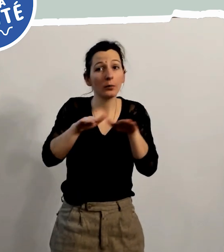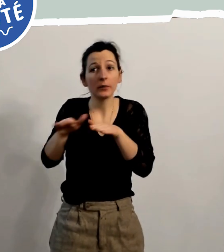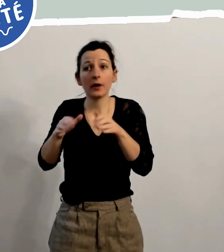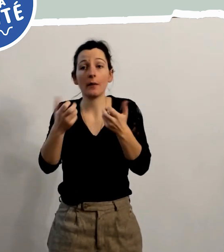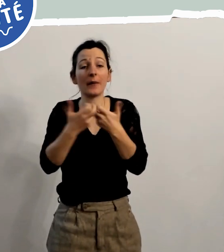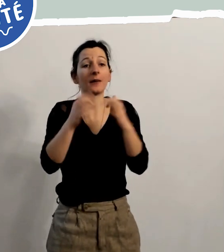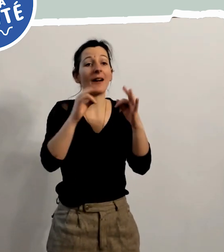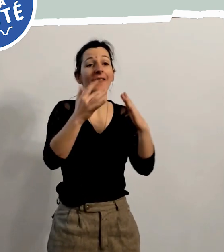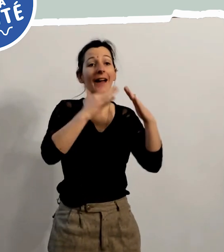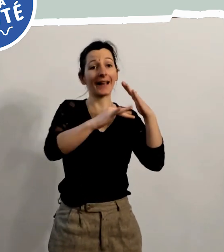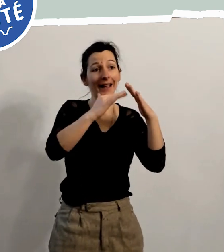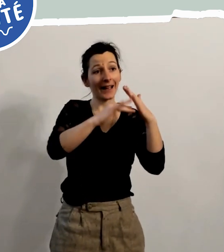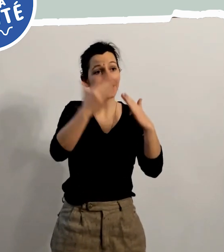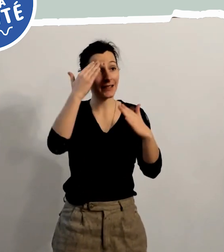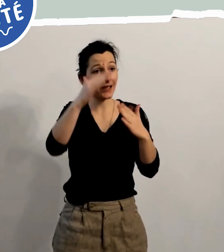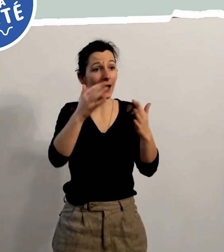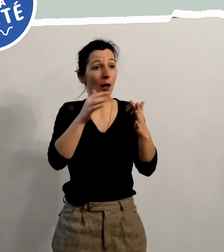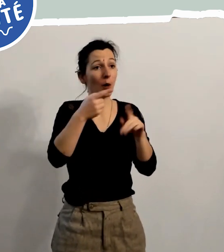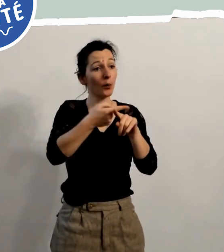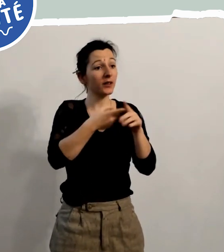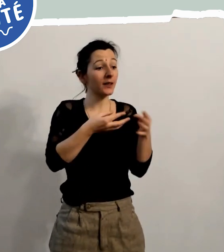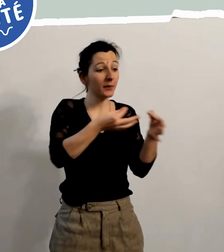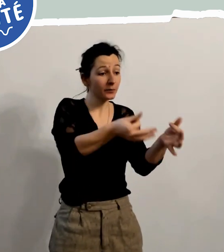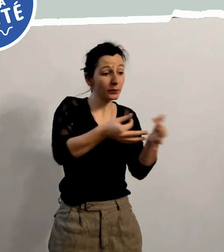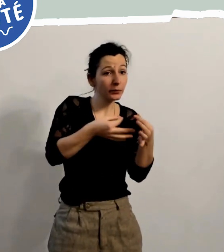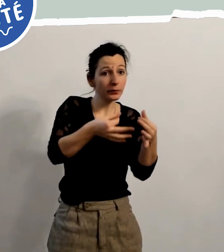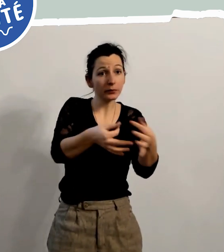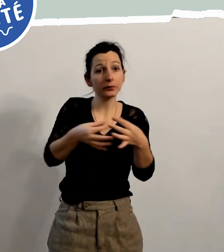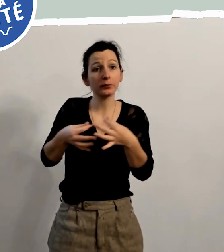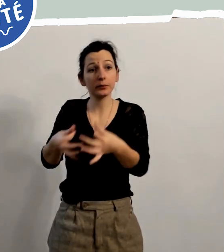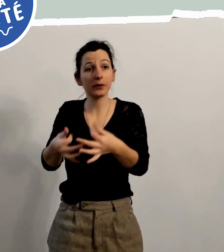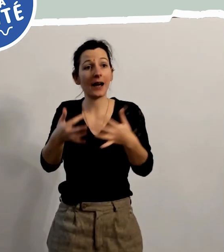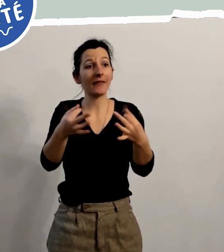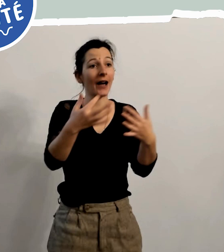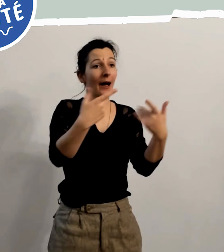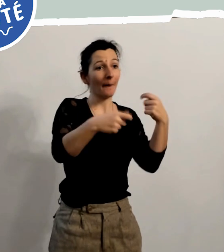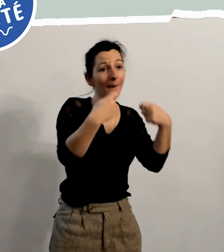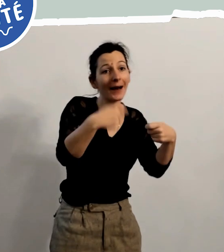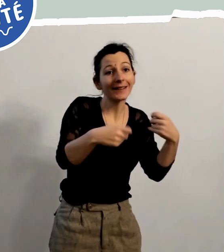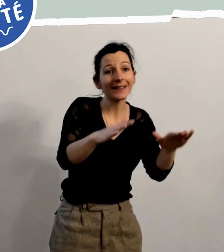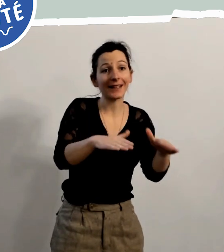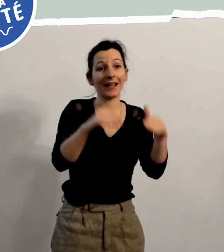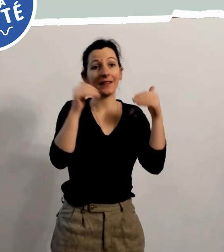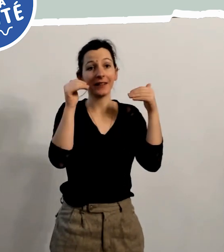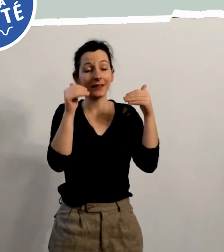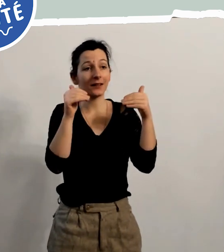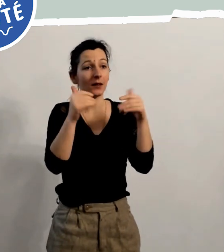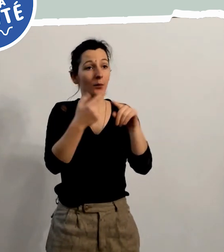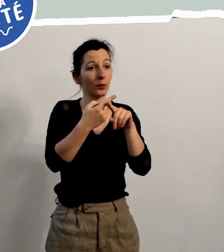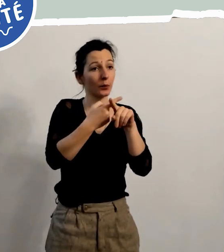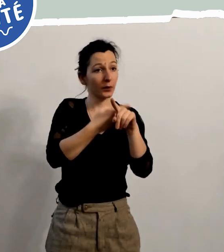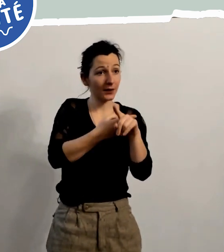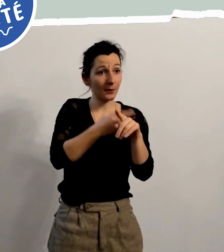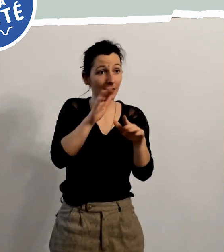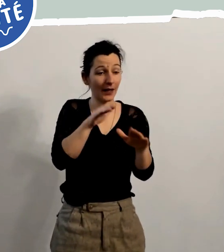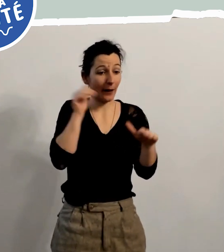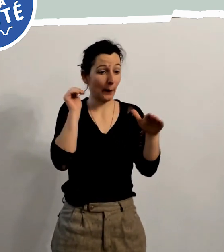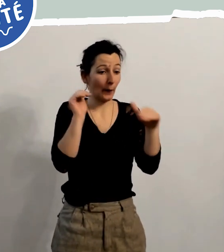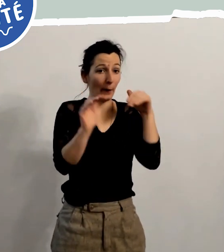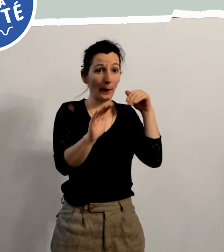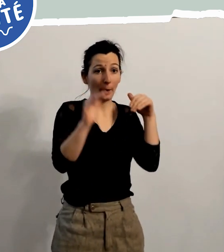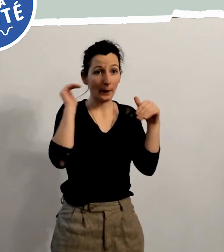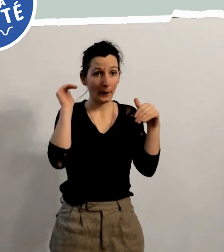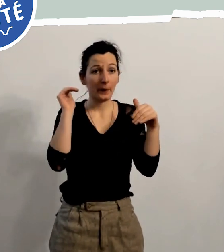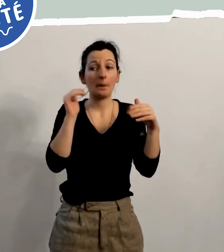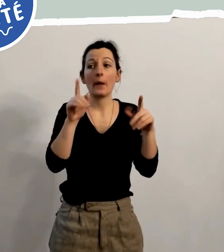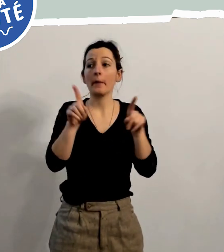les crèches, c'est en train de bouger. Donc en termes de plastique, on doit utiliser de moins en moins de plastique.